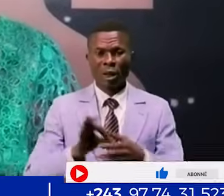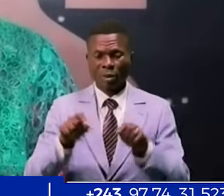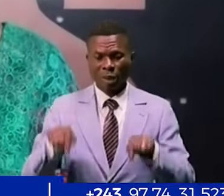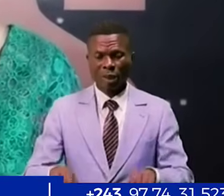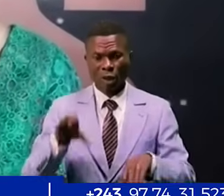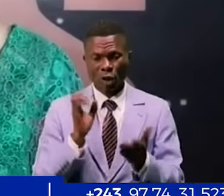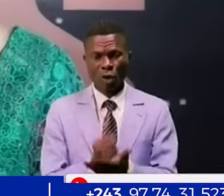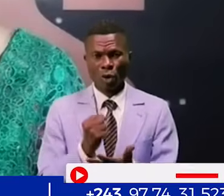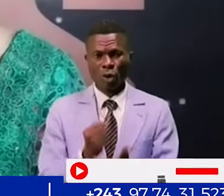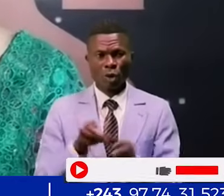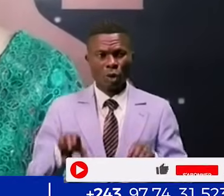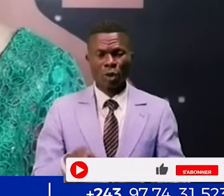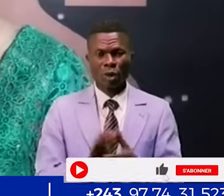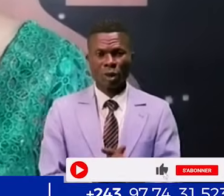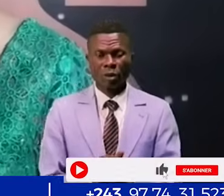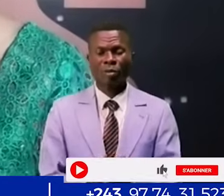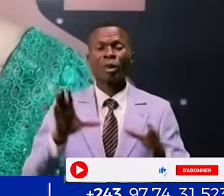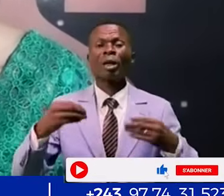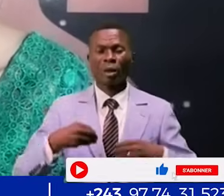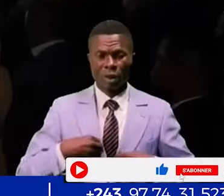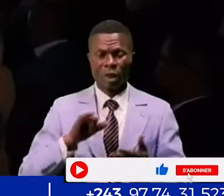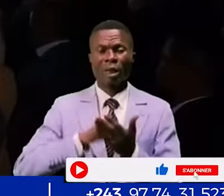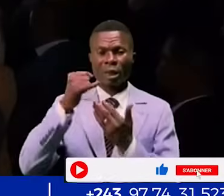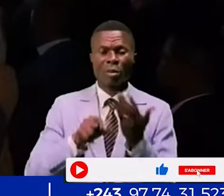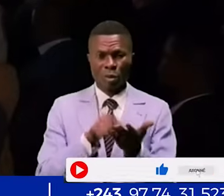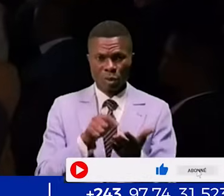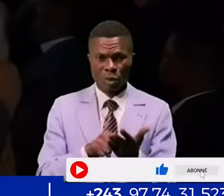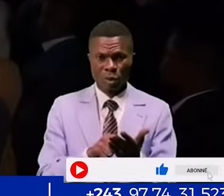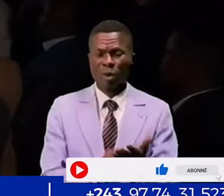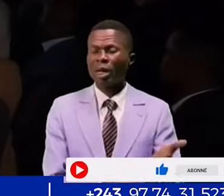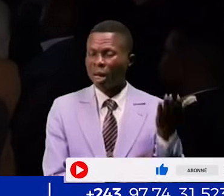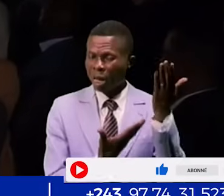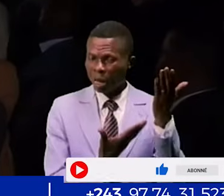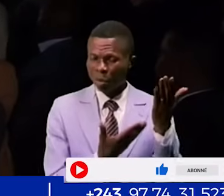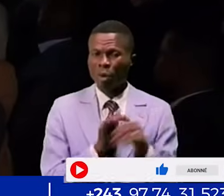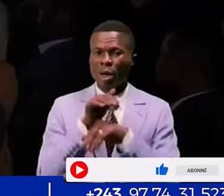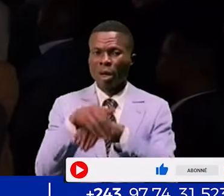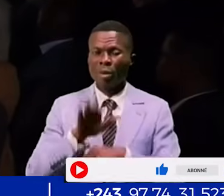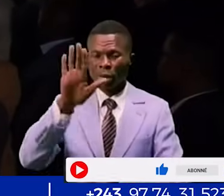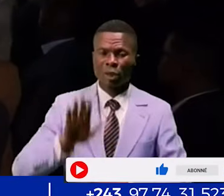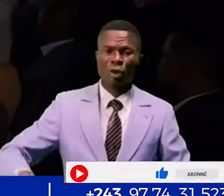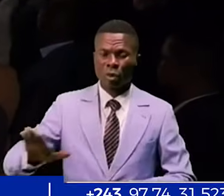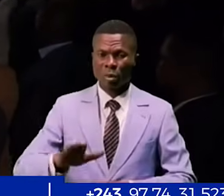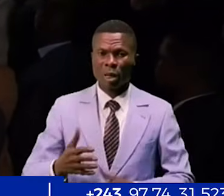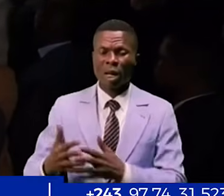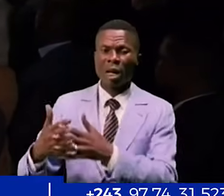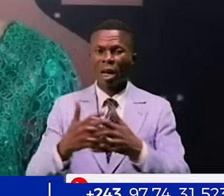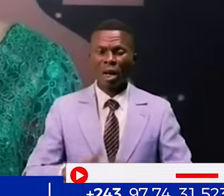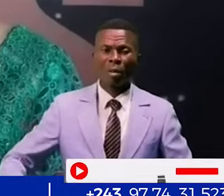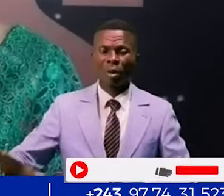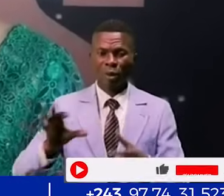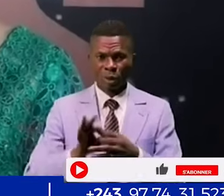RDC, Lucie Tamlin, a affirmé que ce projet est une immense contribution de son pays au développement de la